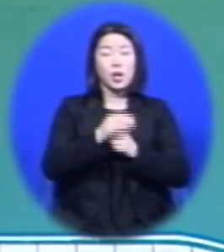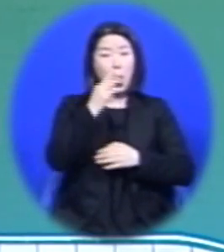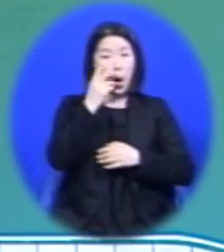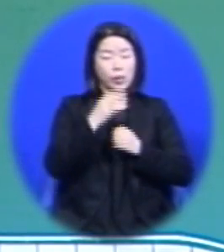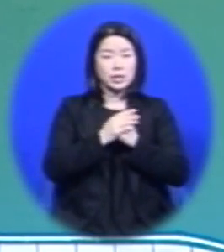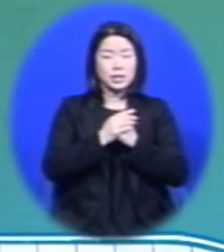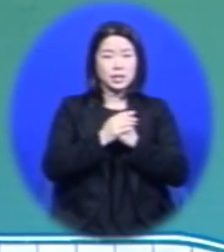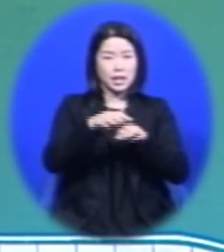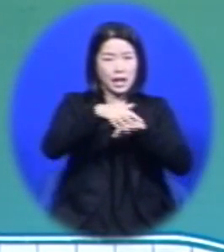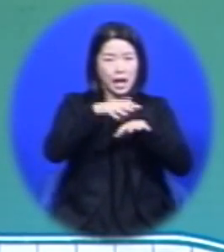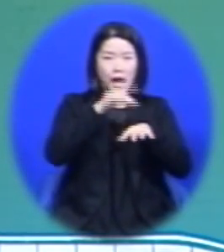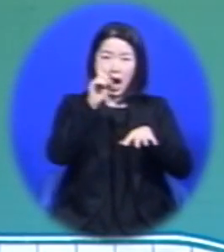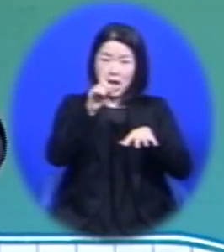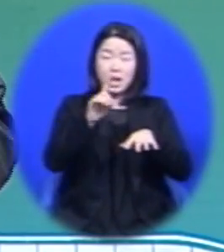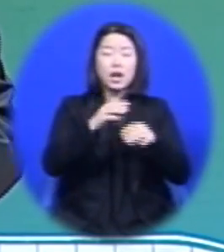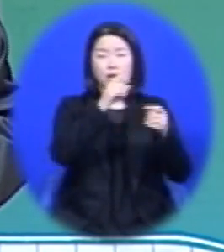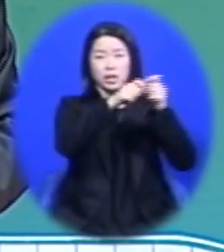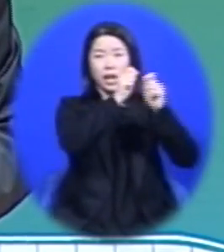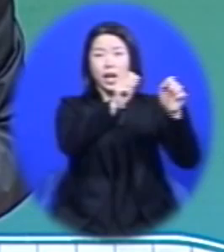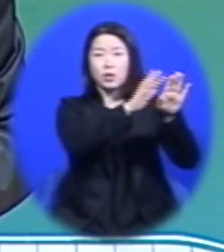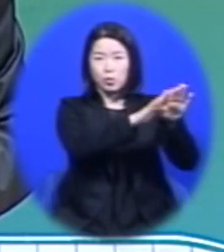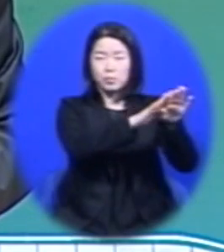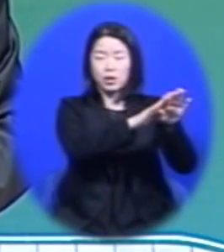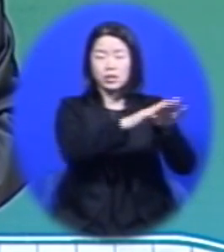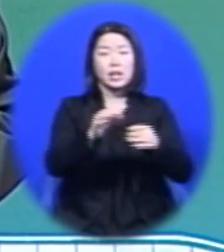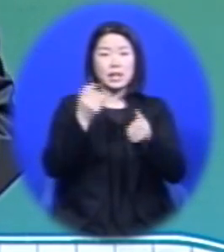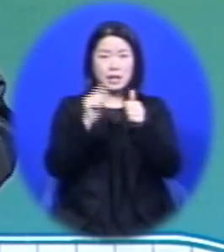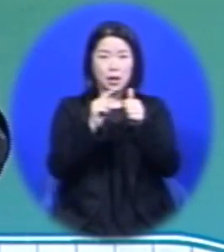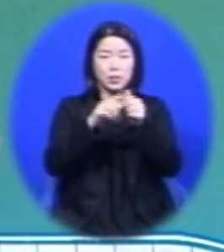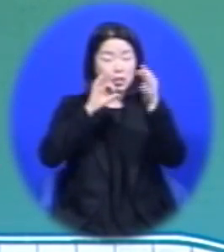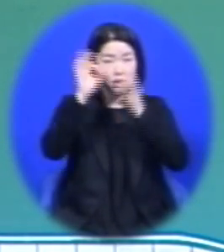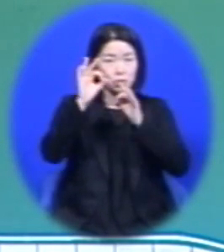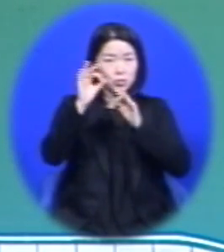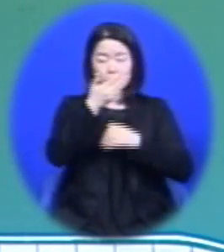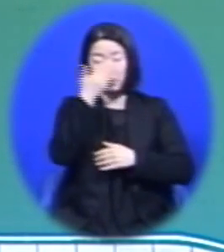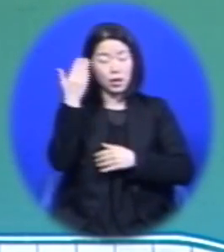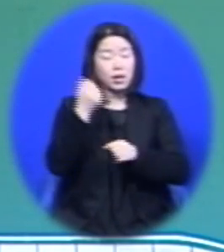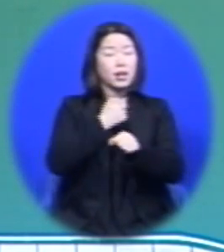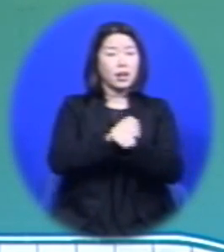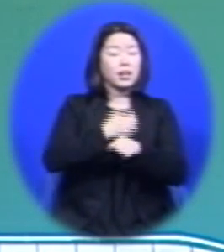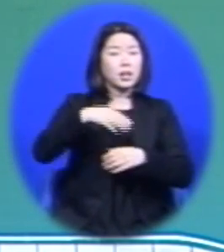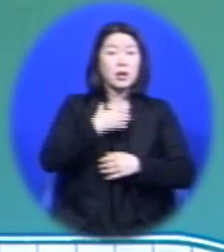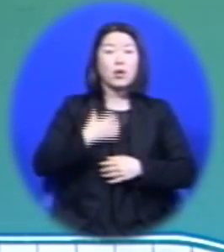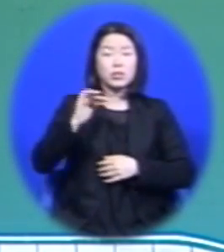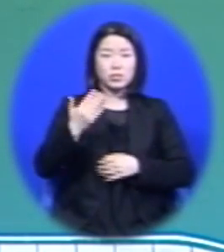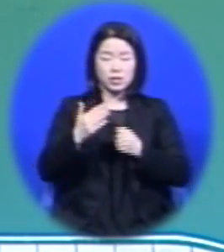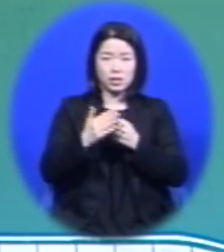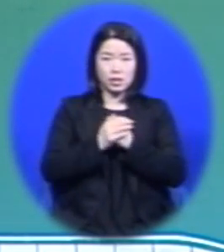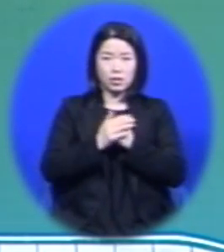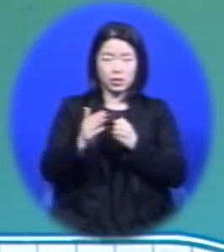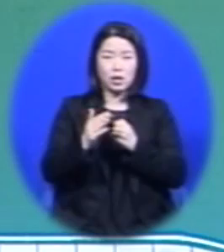혹시 손수건 하나를 걸어 놓으면 못 보고 지나칠 수도 있겠기에 자기가 구할 수 있는 모든 노란 헝겊은